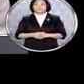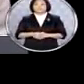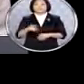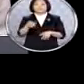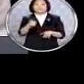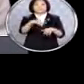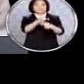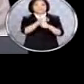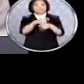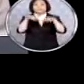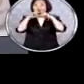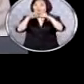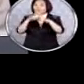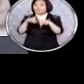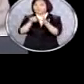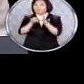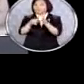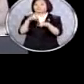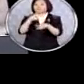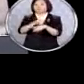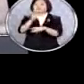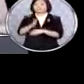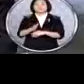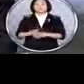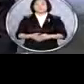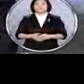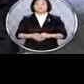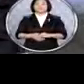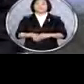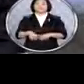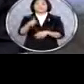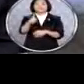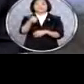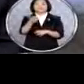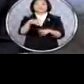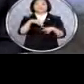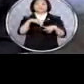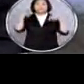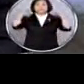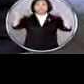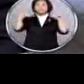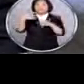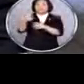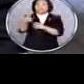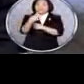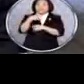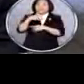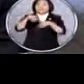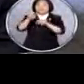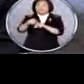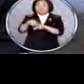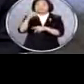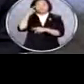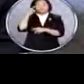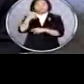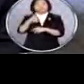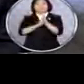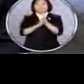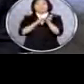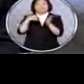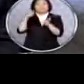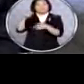请马英九先生回答，时间是1分30秒。 谢谢宋主席对我们签订 ECFA 的肯定，这是一个